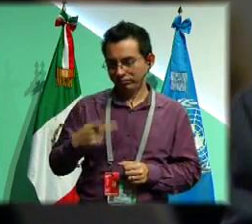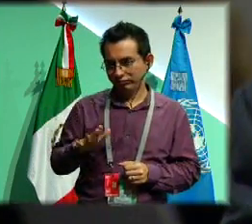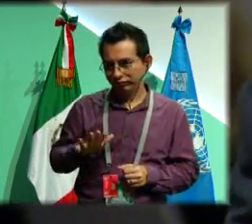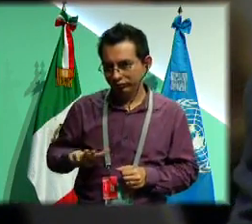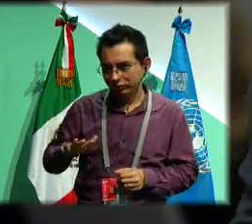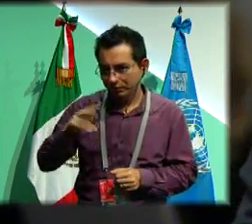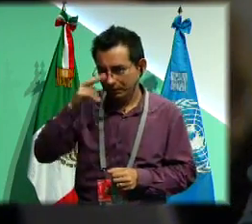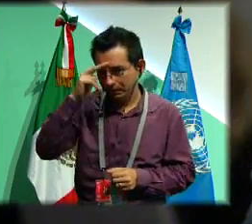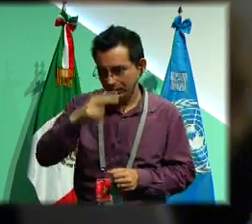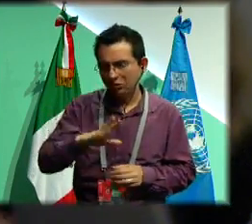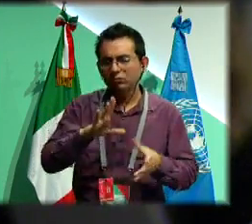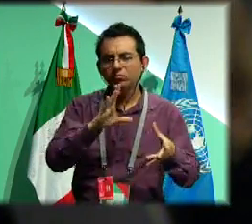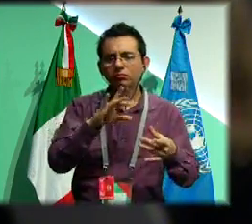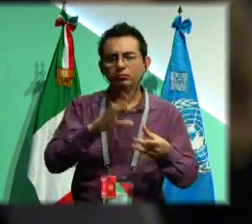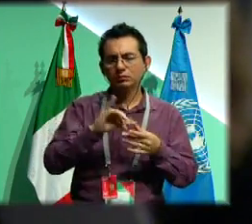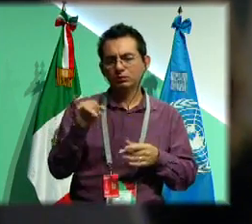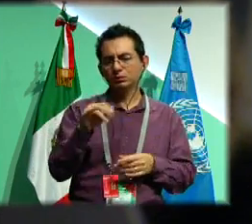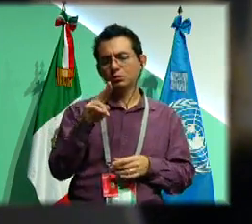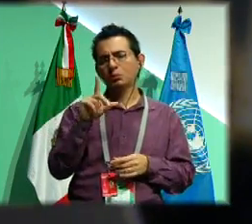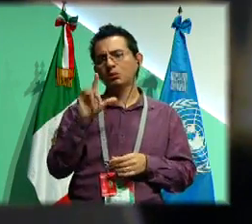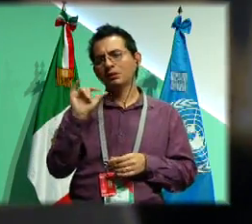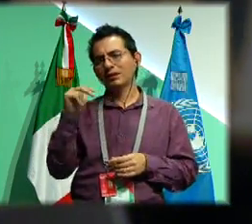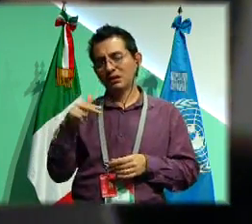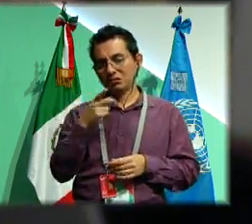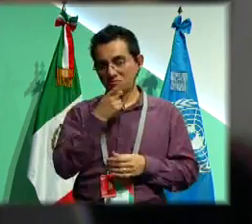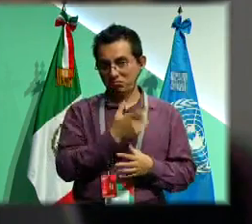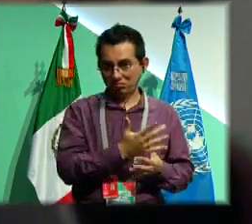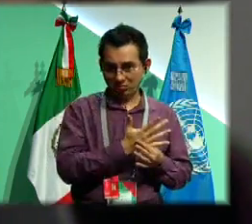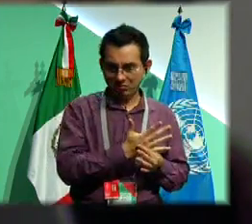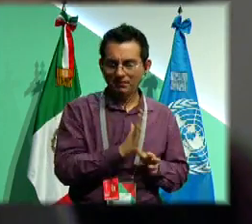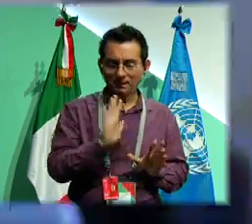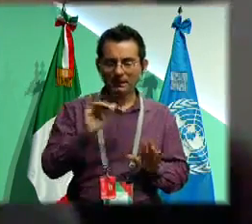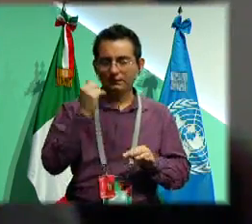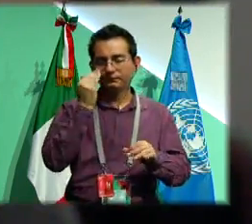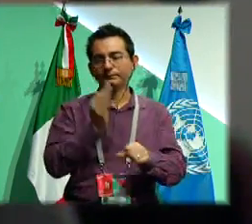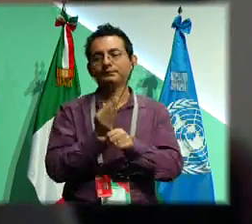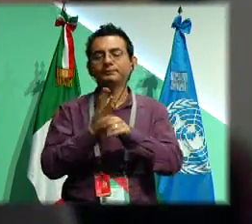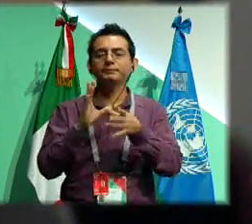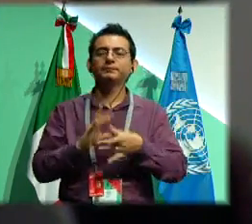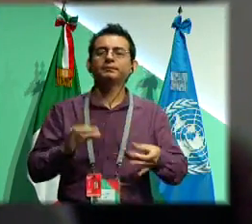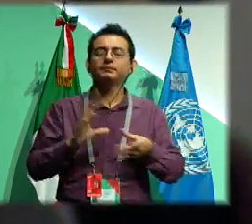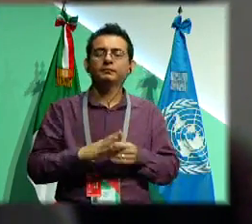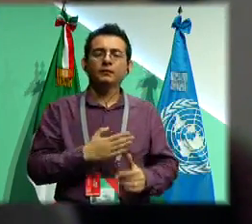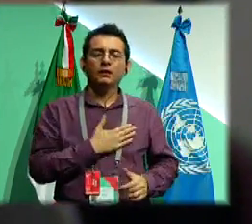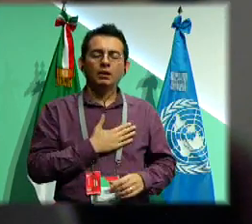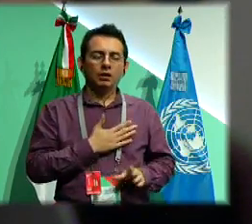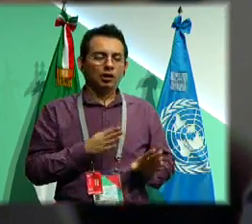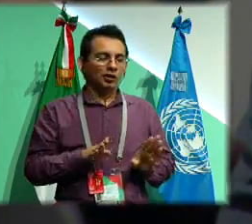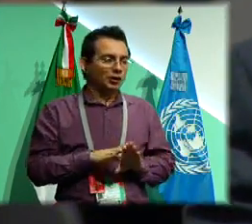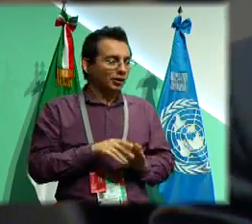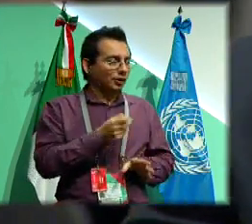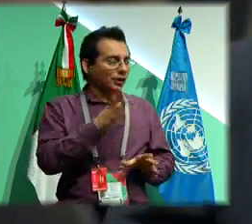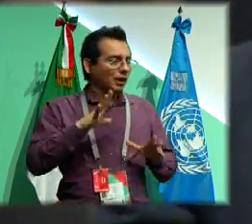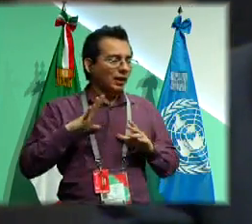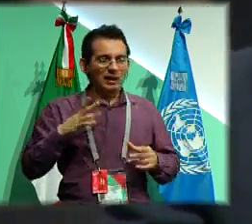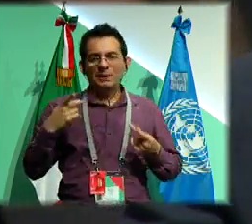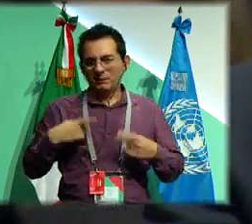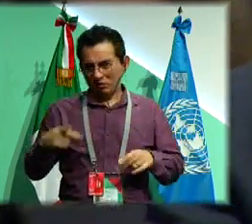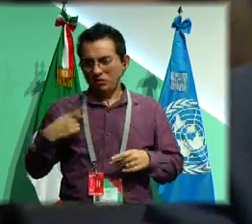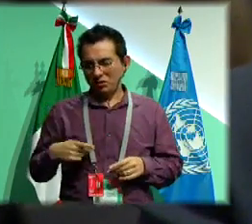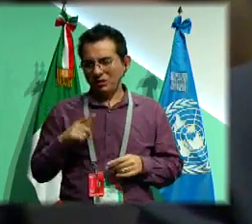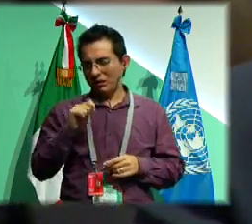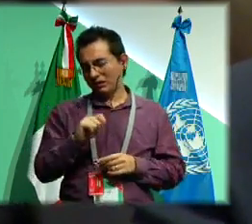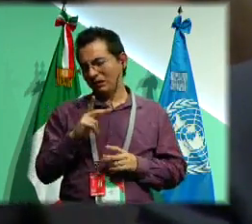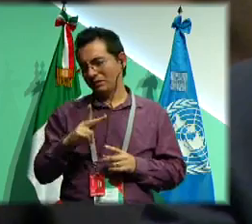et j'aimerais ajouter à ce qu'a dit Julian il y a quelques instants. Je crois que le mécontentement de